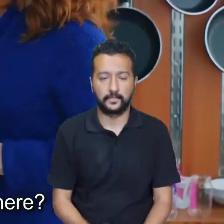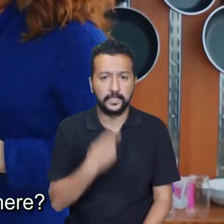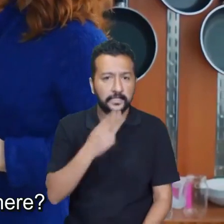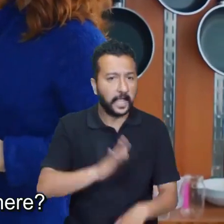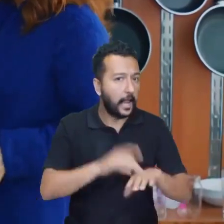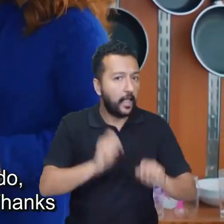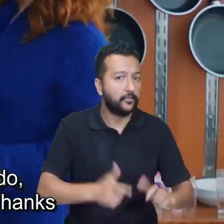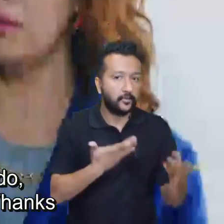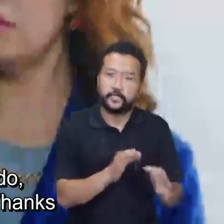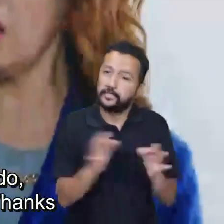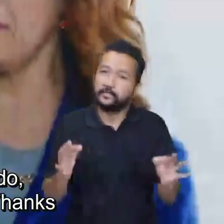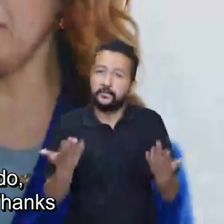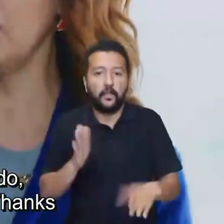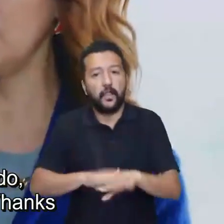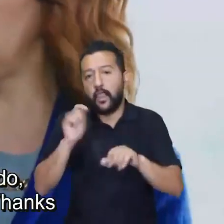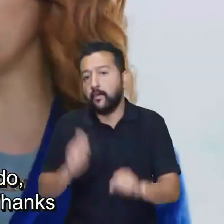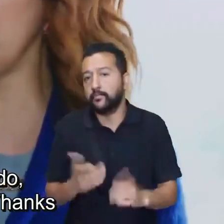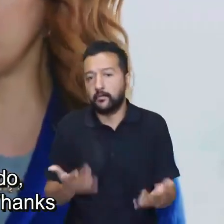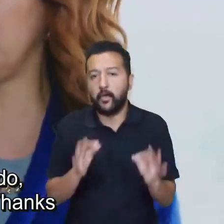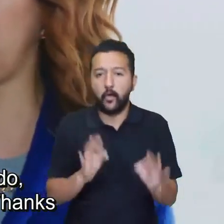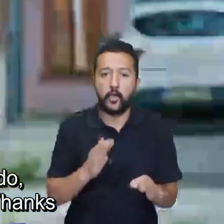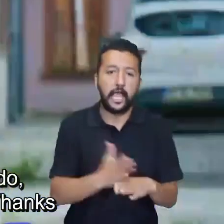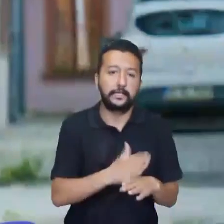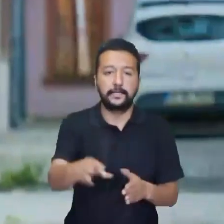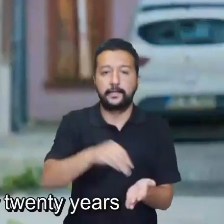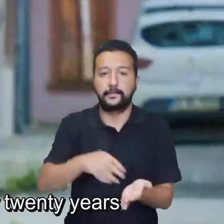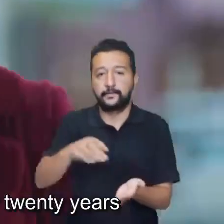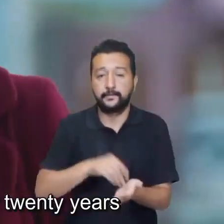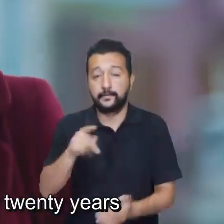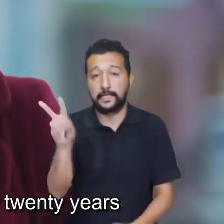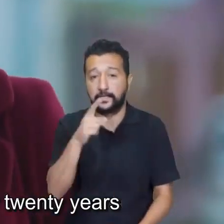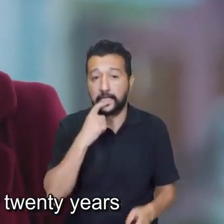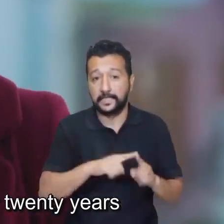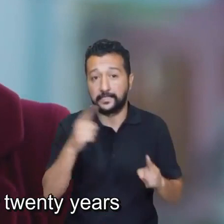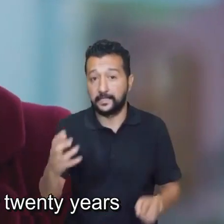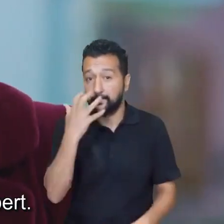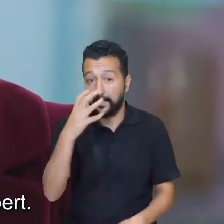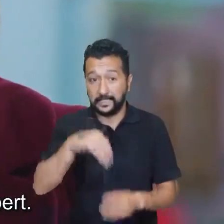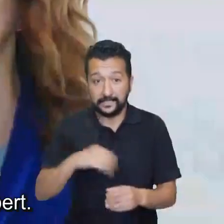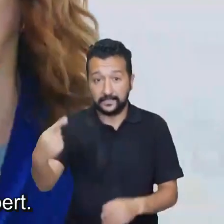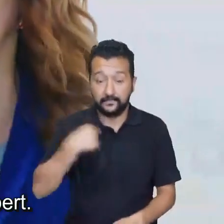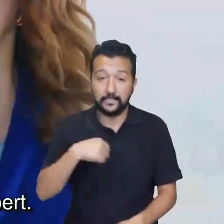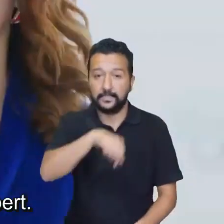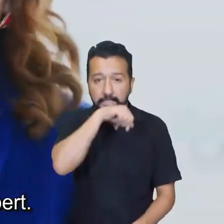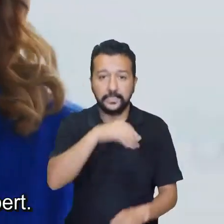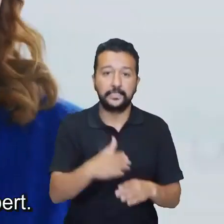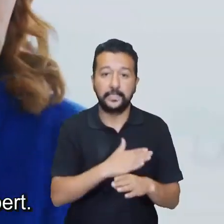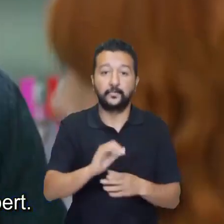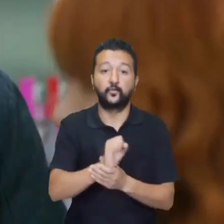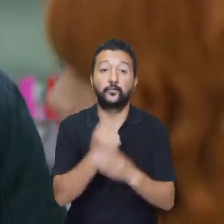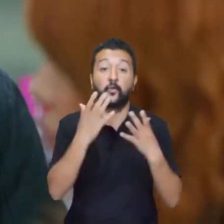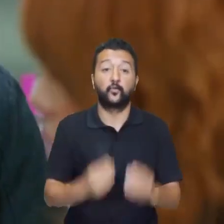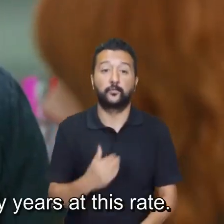Kız ne yapıyorsun burada? Hiç, ne yapayım? Öyle çeyiz bakıyorum. 20 yıldır beklettiğin için beni. Sayende çeyiz uzmanı